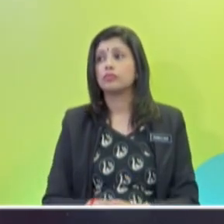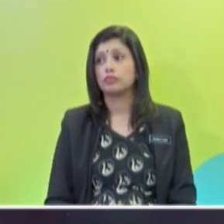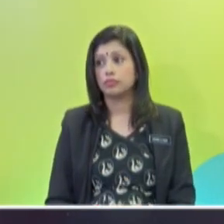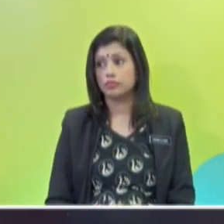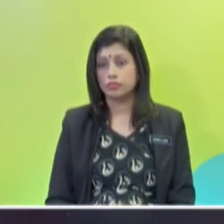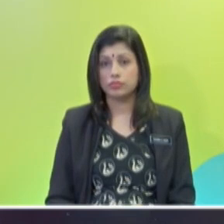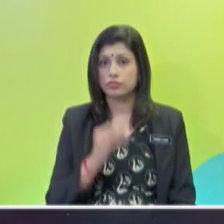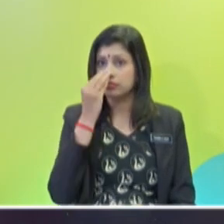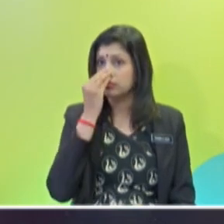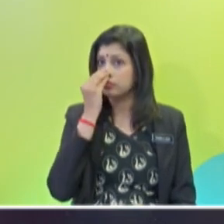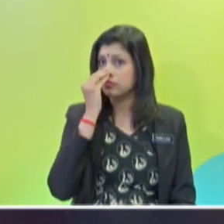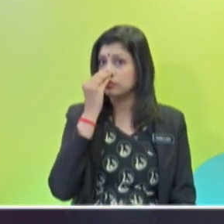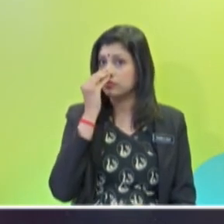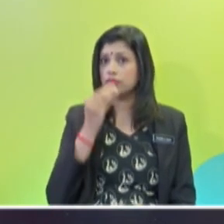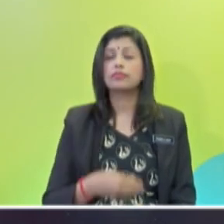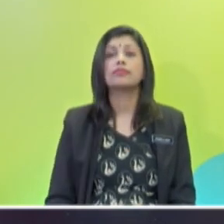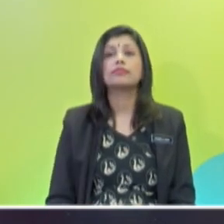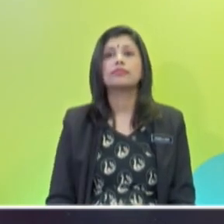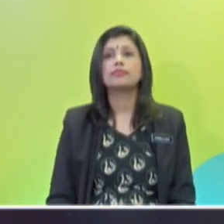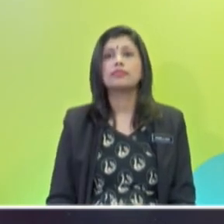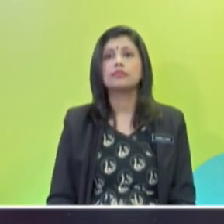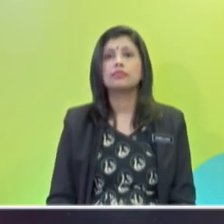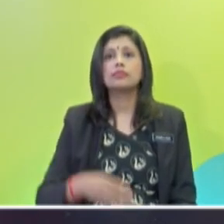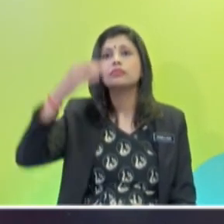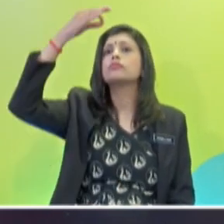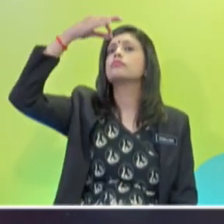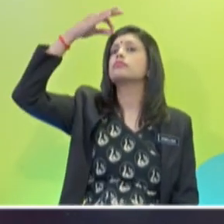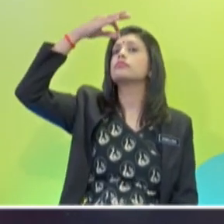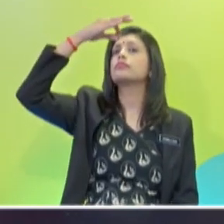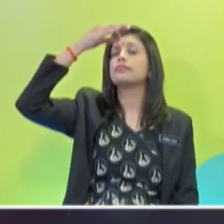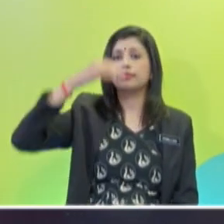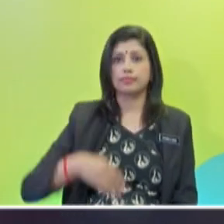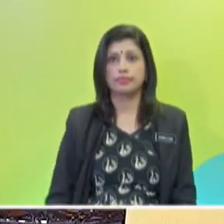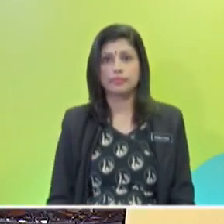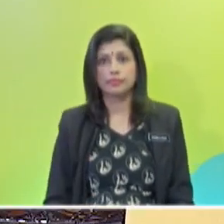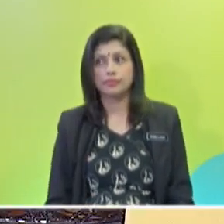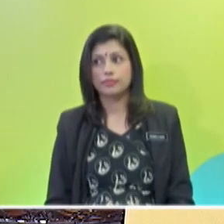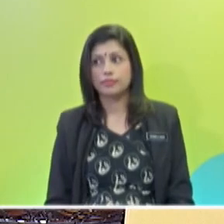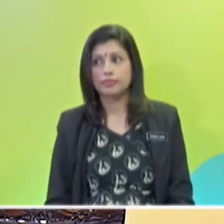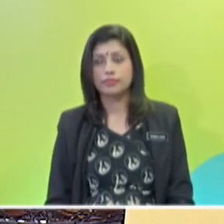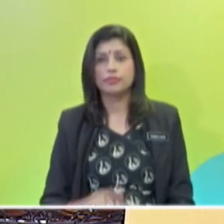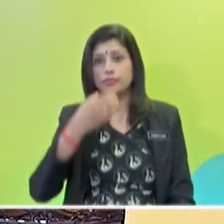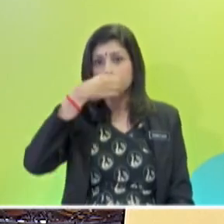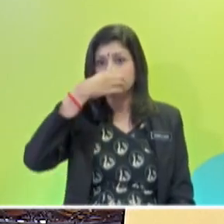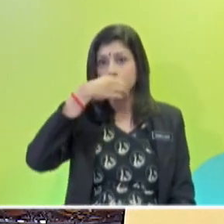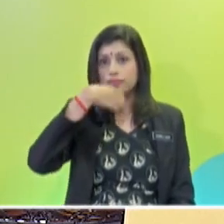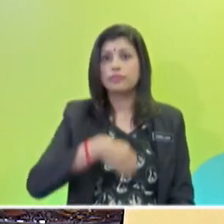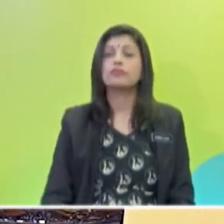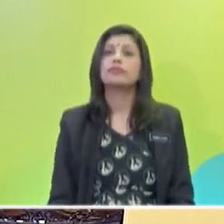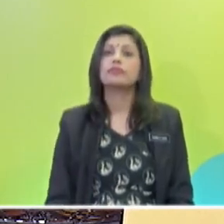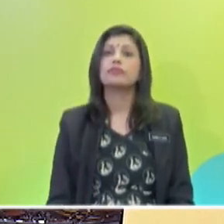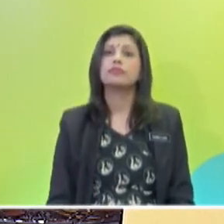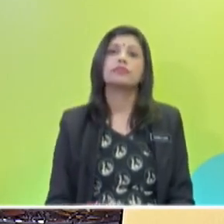buah strawberry. Lepas tu ini merupakan buah anggur. Lepas tu ini adalah buah apple dan terakhir